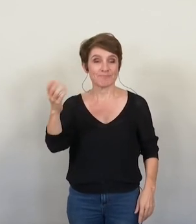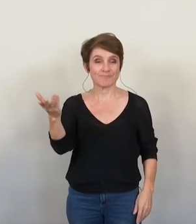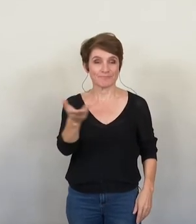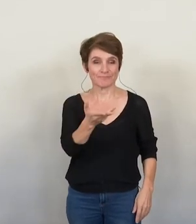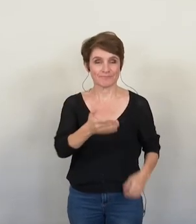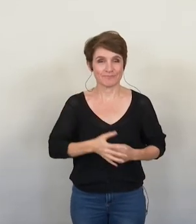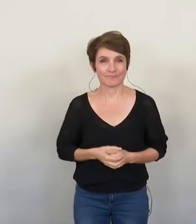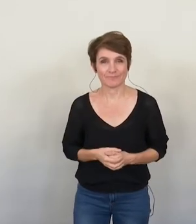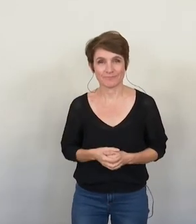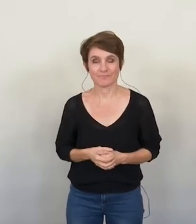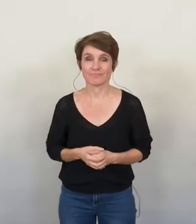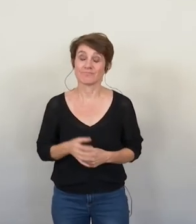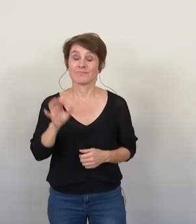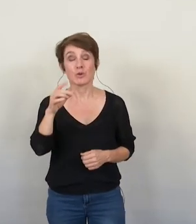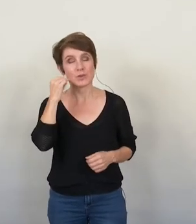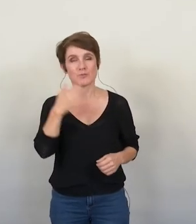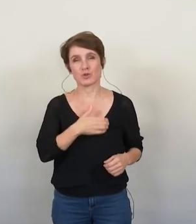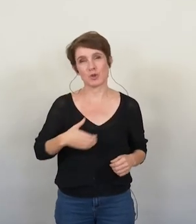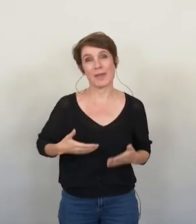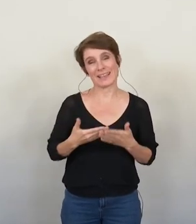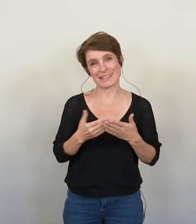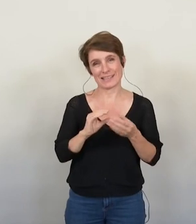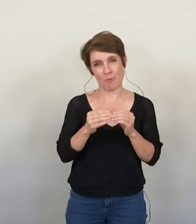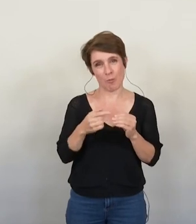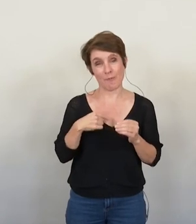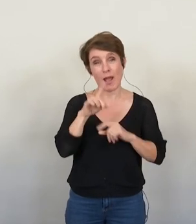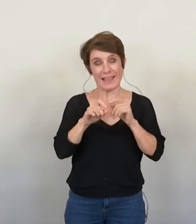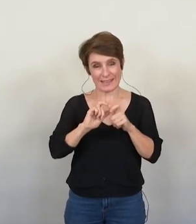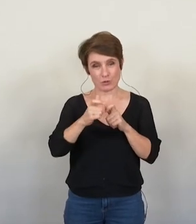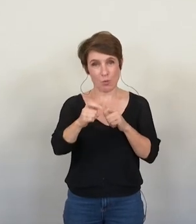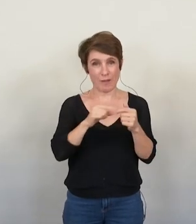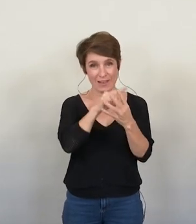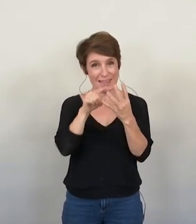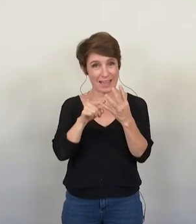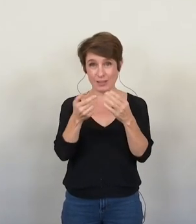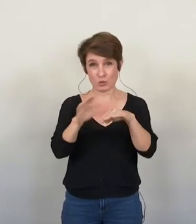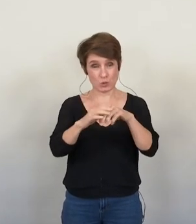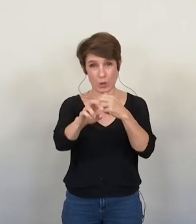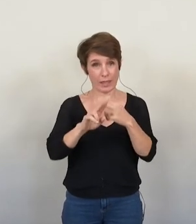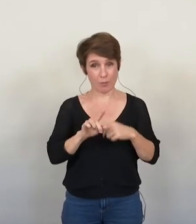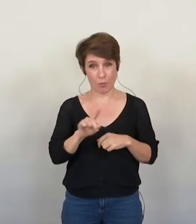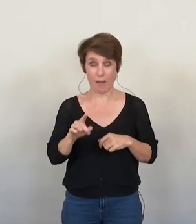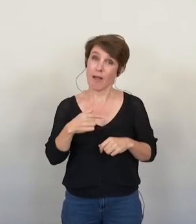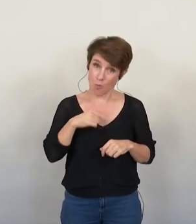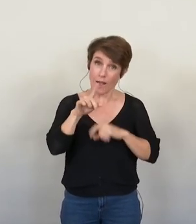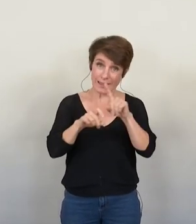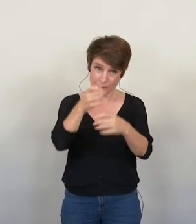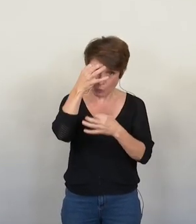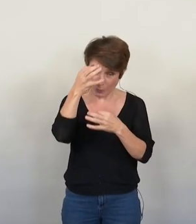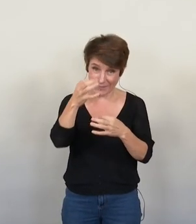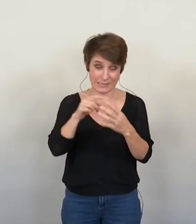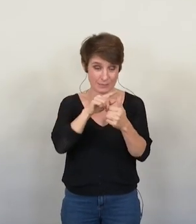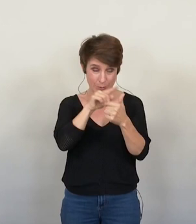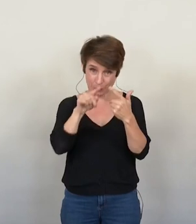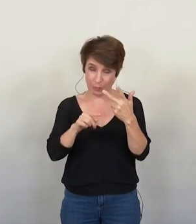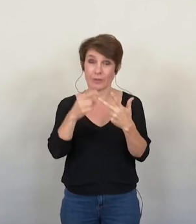oui monsieur le Maire voyez le problème de globaliser les questions c'est que vous n'y répondez pas or dans mon intervention je vous ai posé trois questions très précises je les